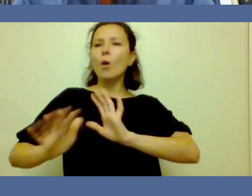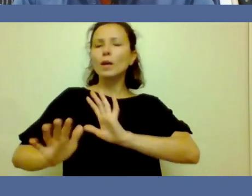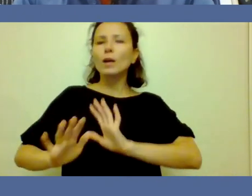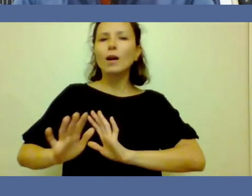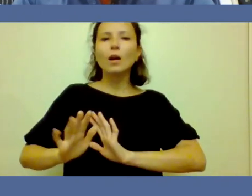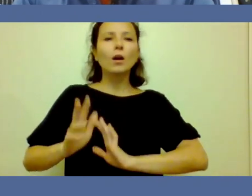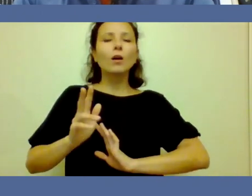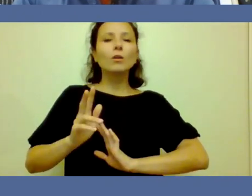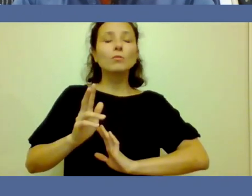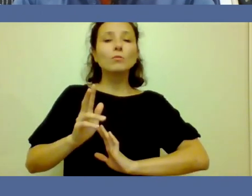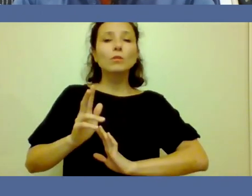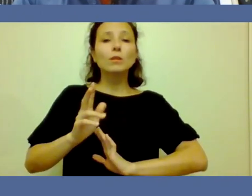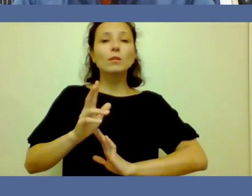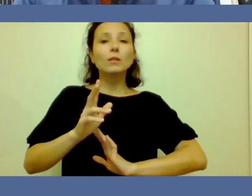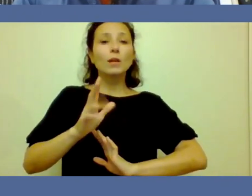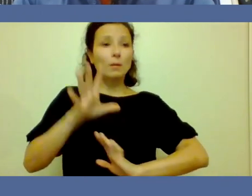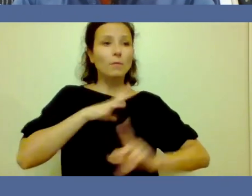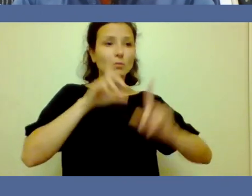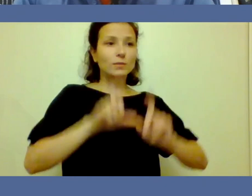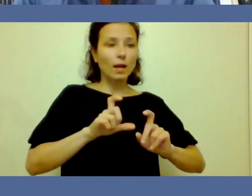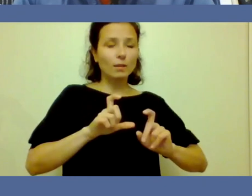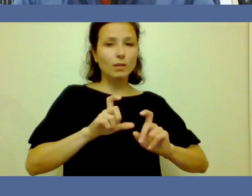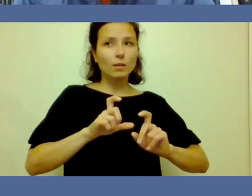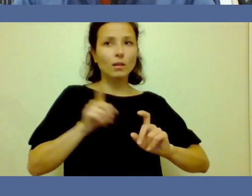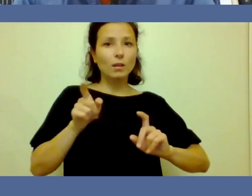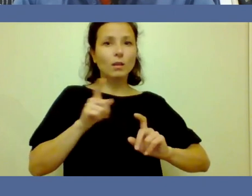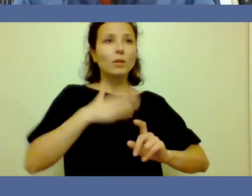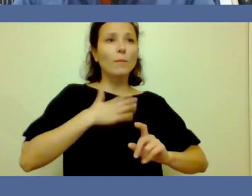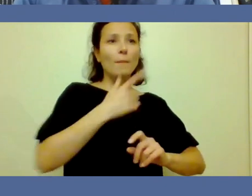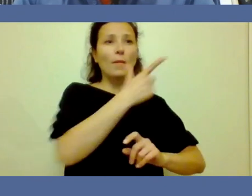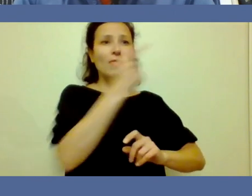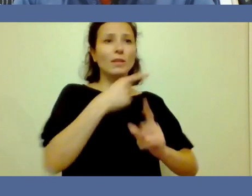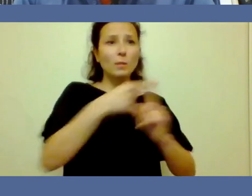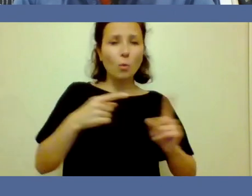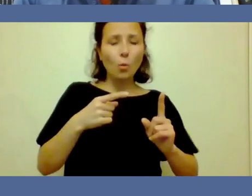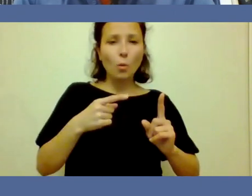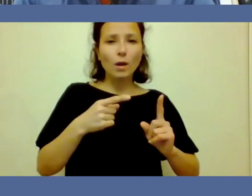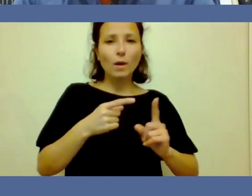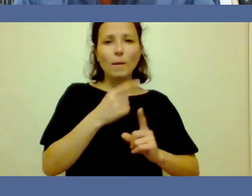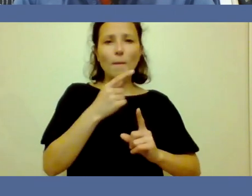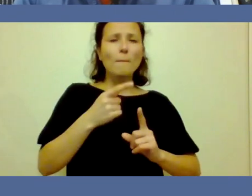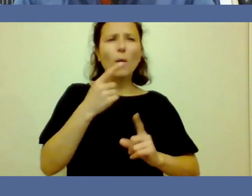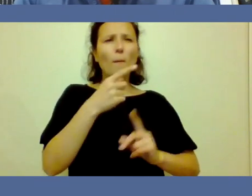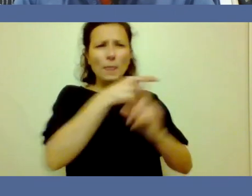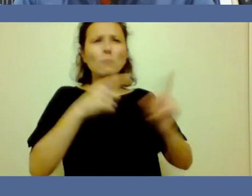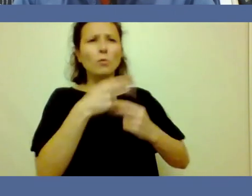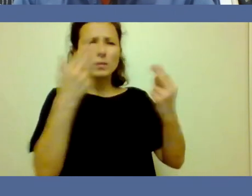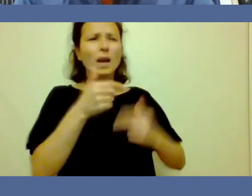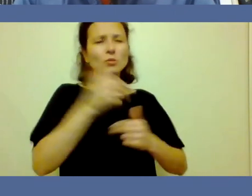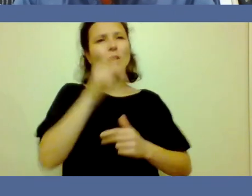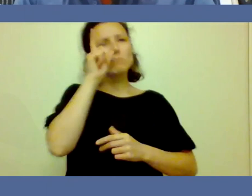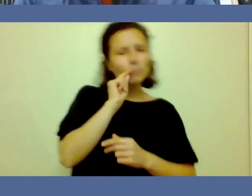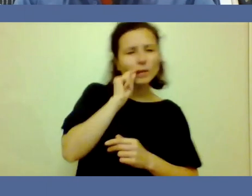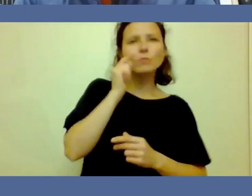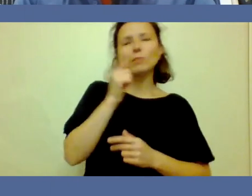kiedy tylko był start, no to ja miałam 2,5 dnia, bo te pół jeszcze musiałam trochę odespać, żeby potem być przytomna, jak dziecko